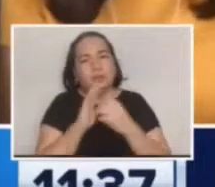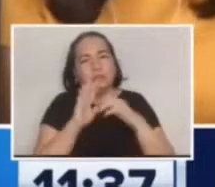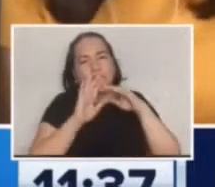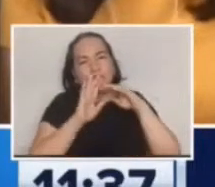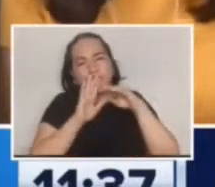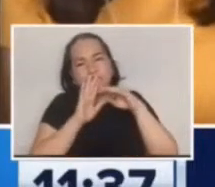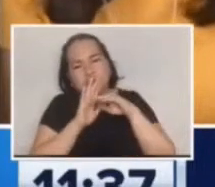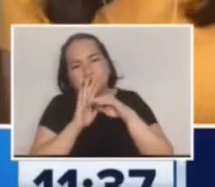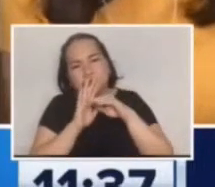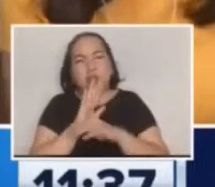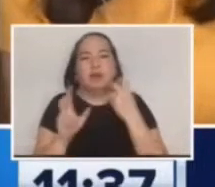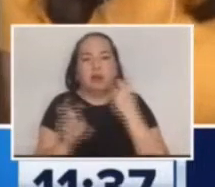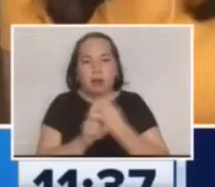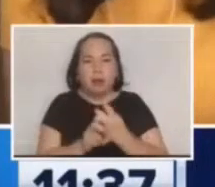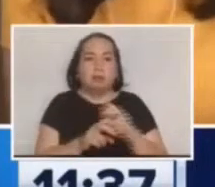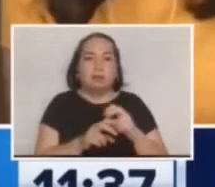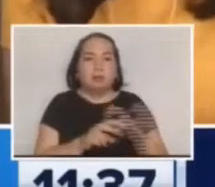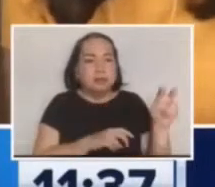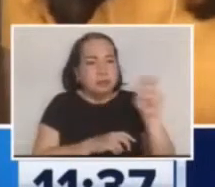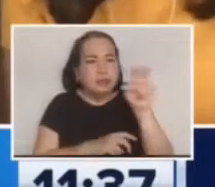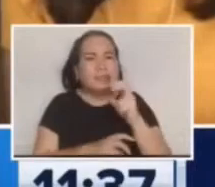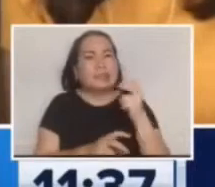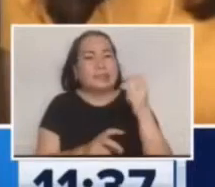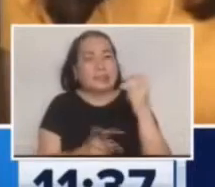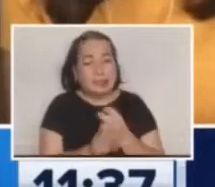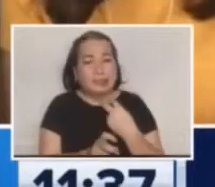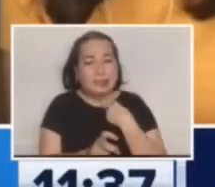ng turismo sa inyong lalawigan?